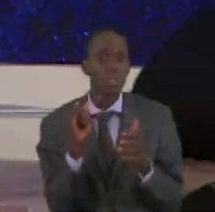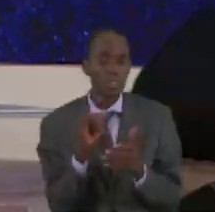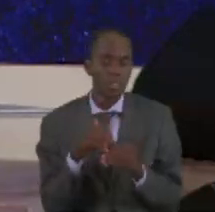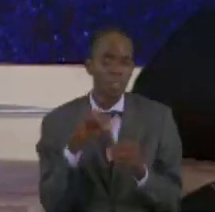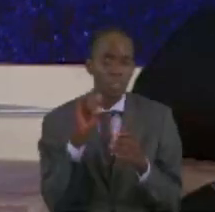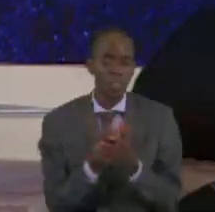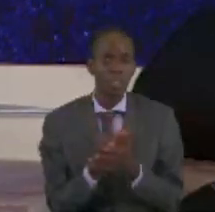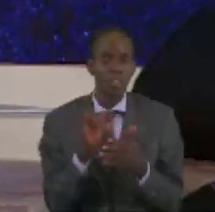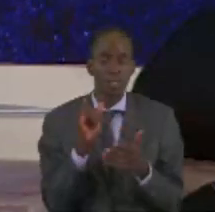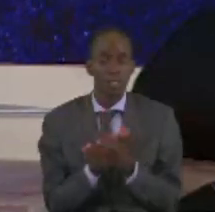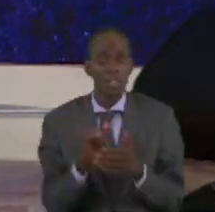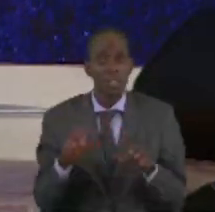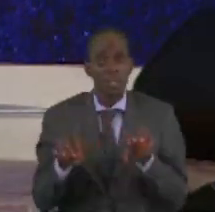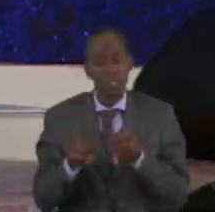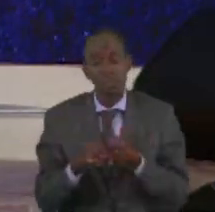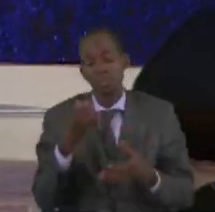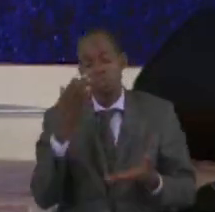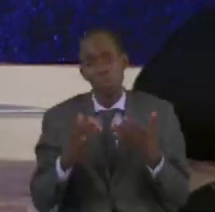Alors,